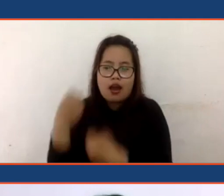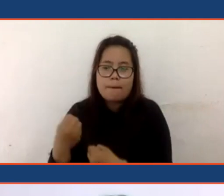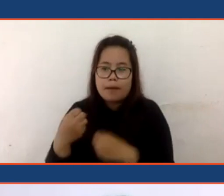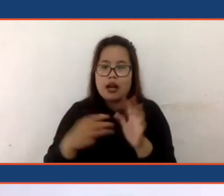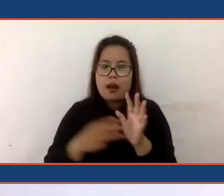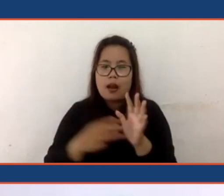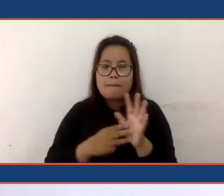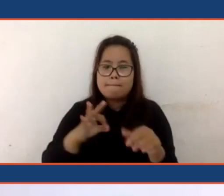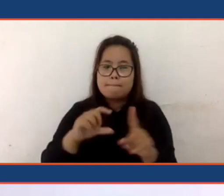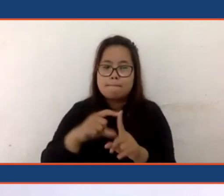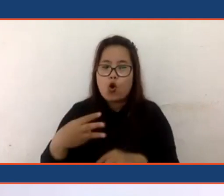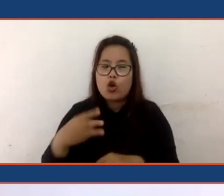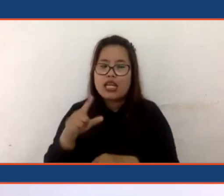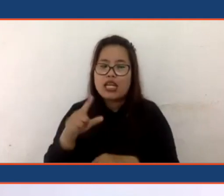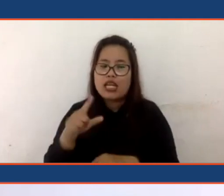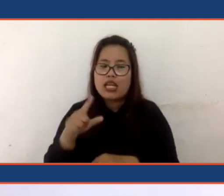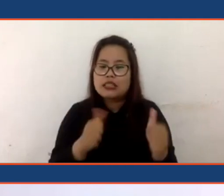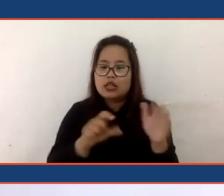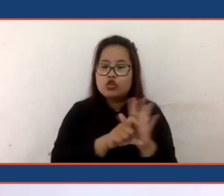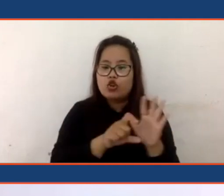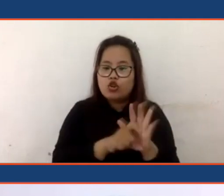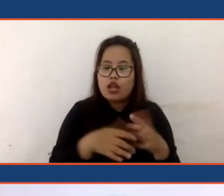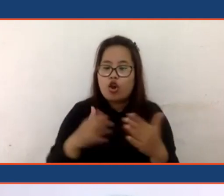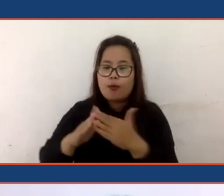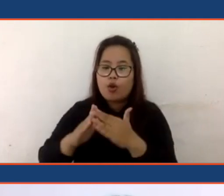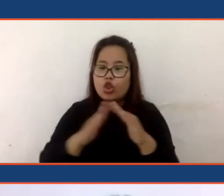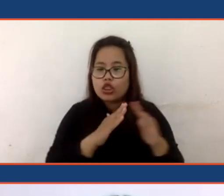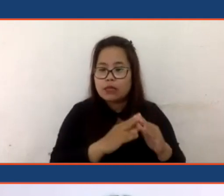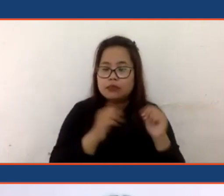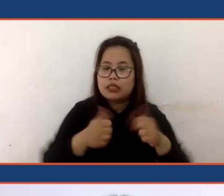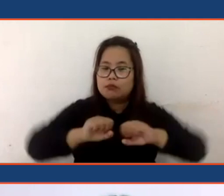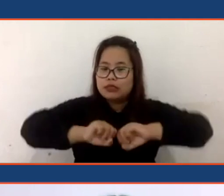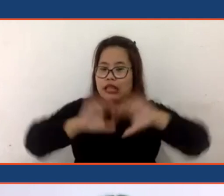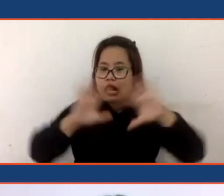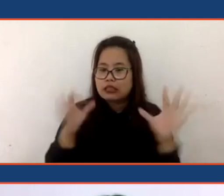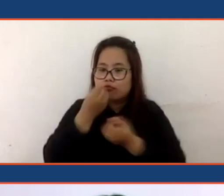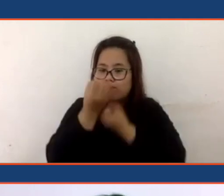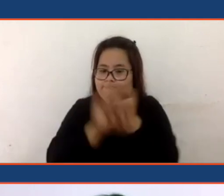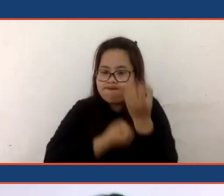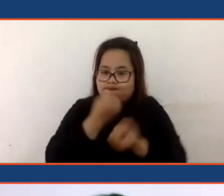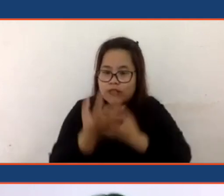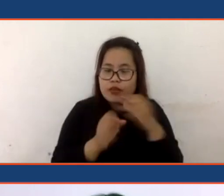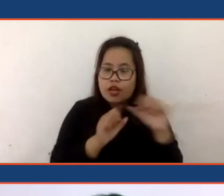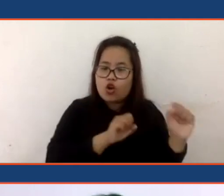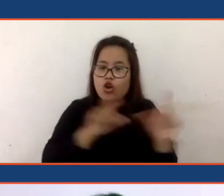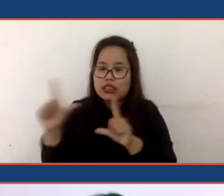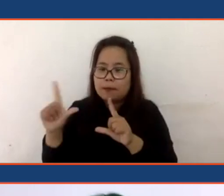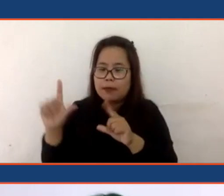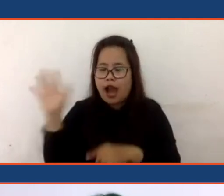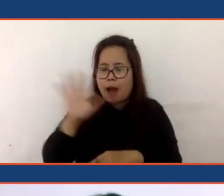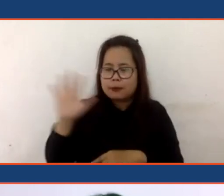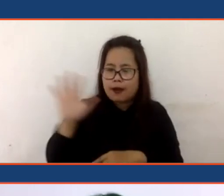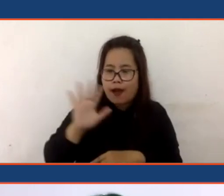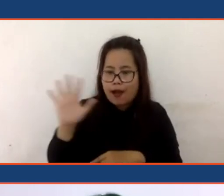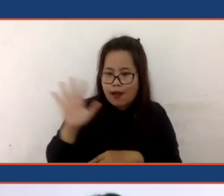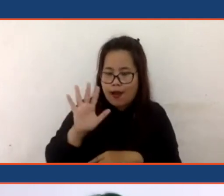yes atau Prototype untuk menjelaskan atau menyampaikan konsep-konsep yang abstrak di ruang-ruang kelas ya sebenarnya tidak